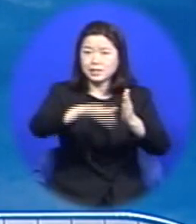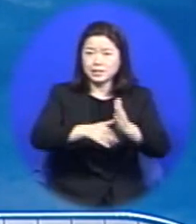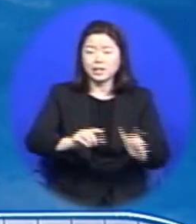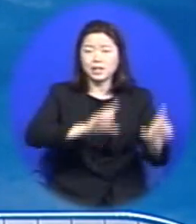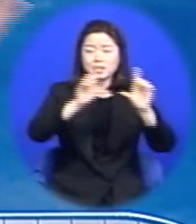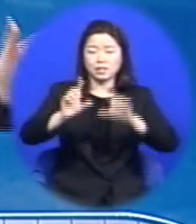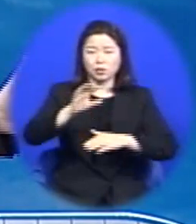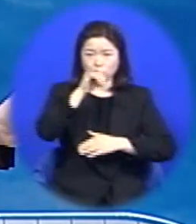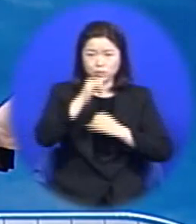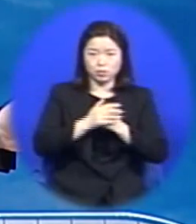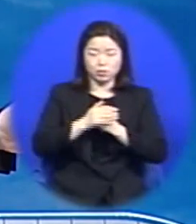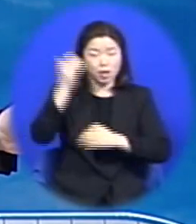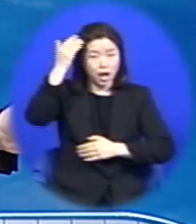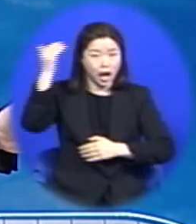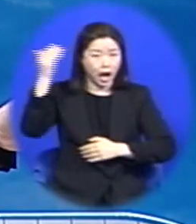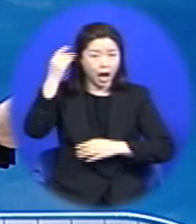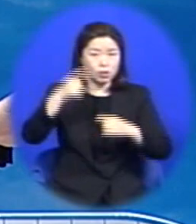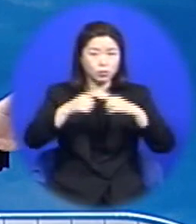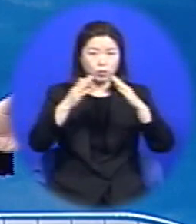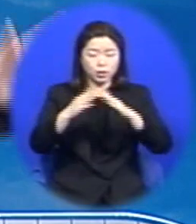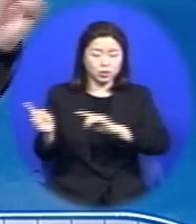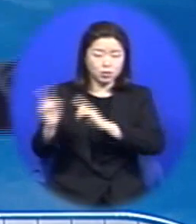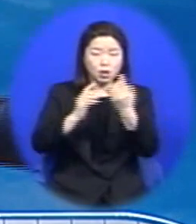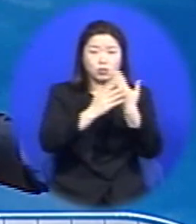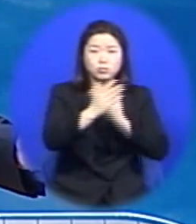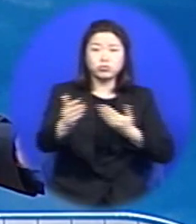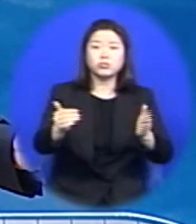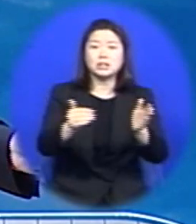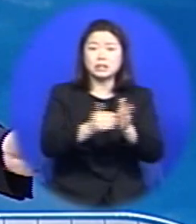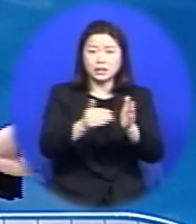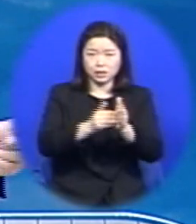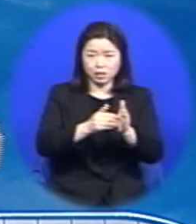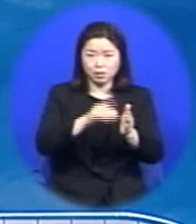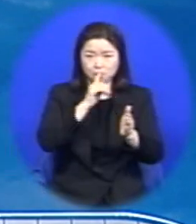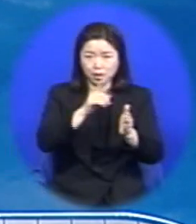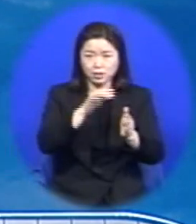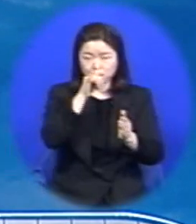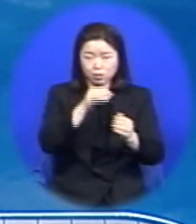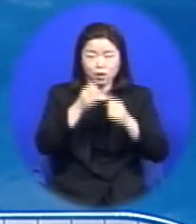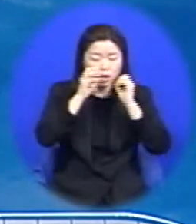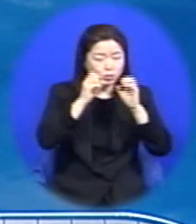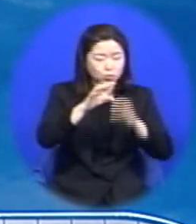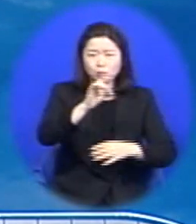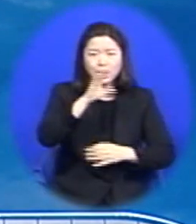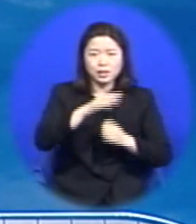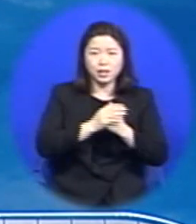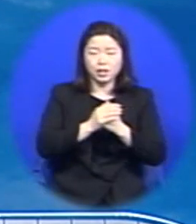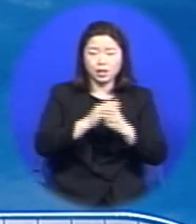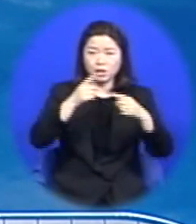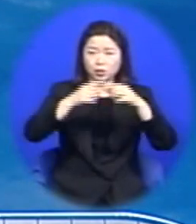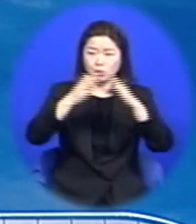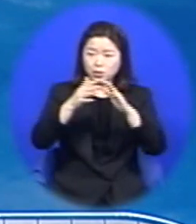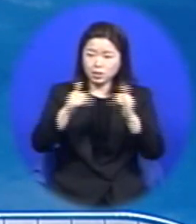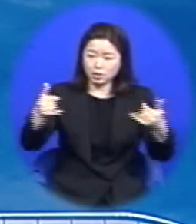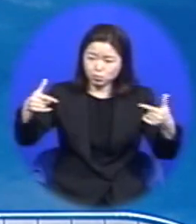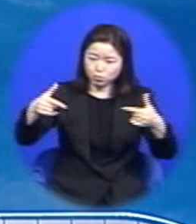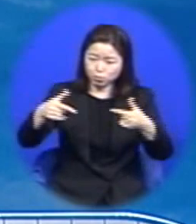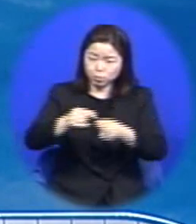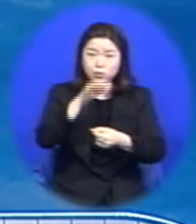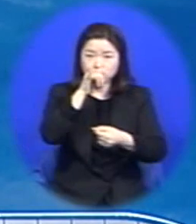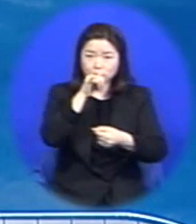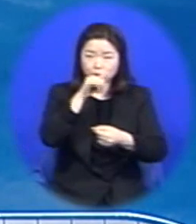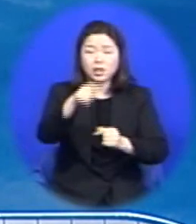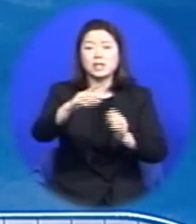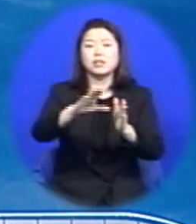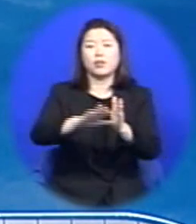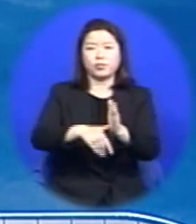한국 교회는 부흥이 끝났다고 말합니다. 전도가 잘 안 됩니다. 교인들 수도 줄어든다고 말합니다. 이런